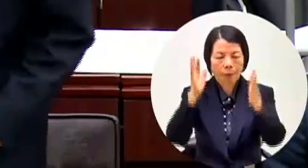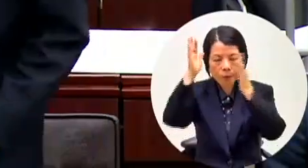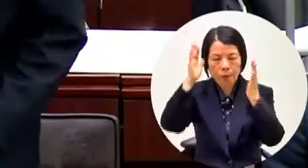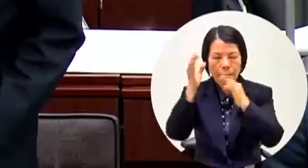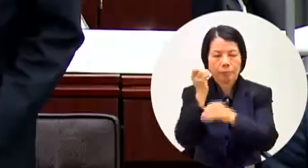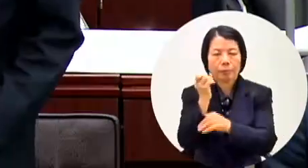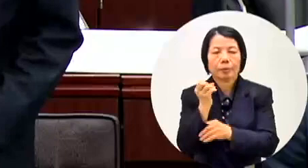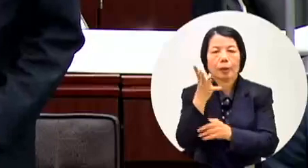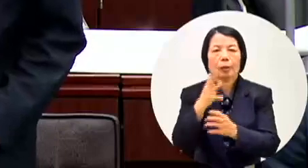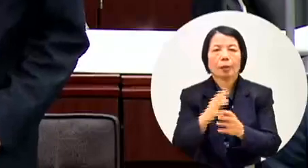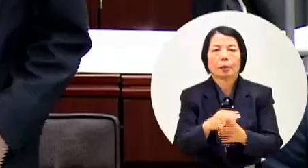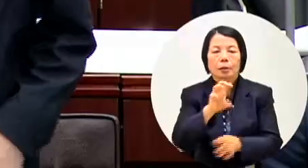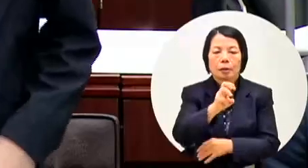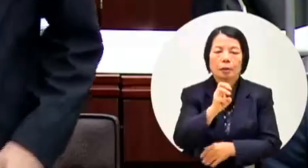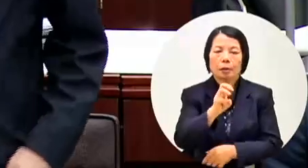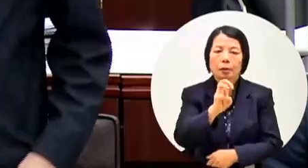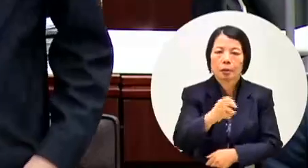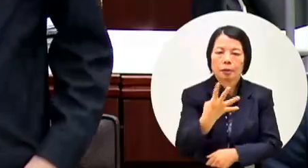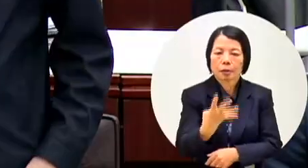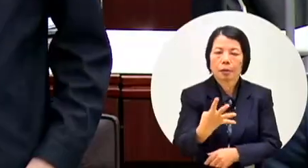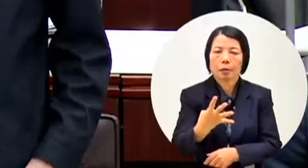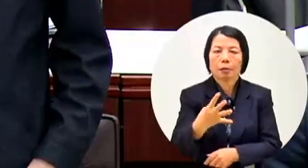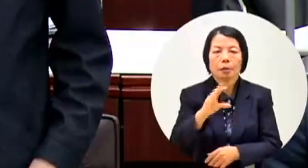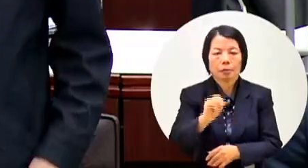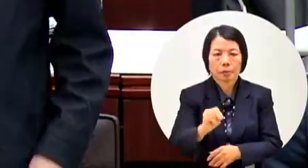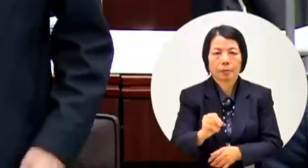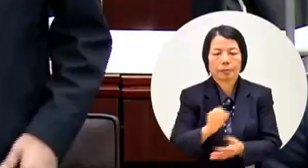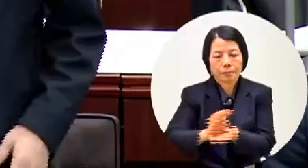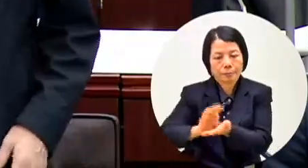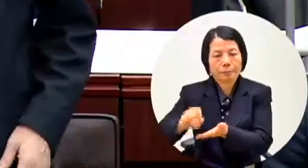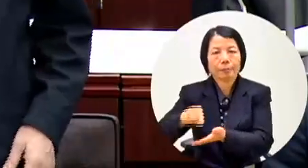台币，我们农业局